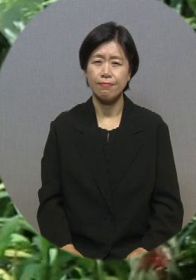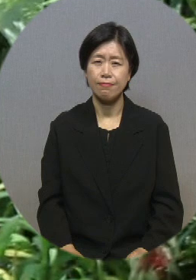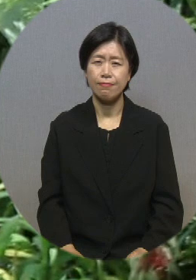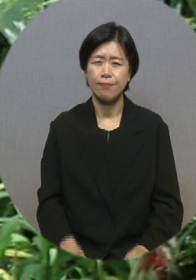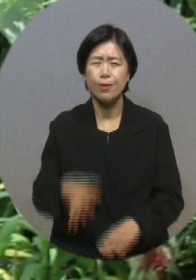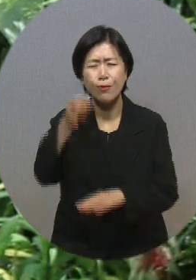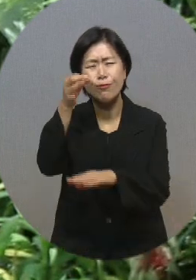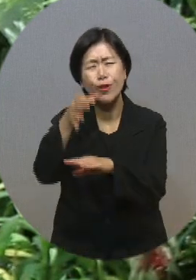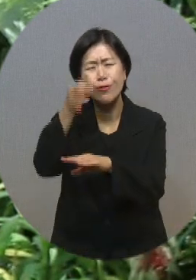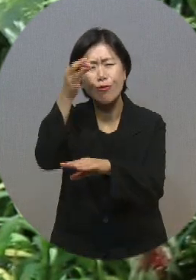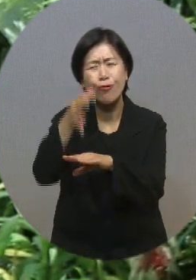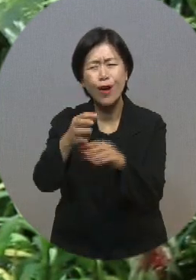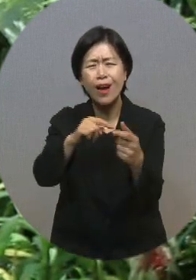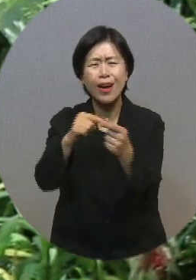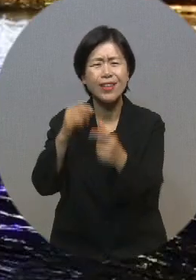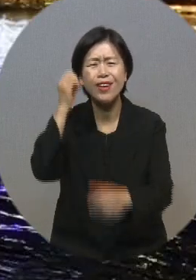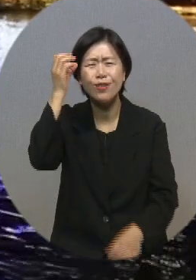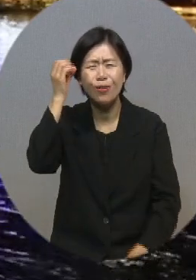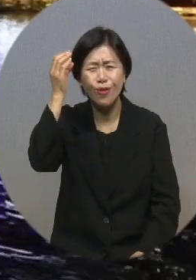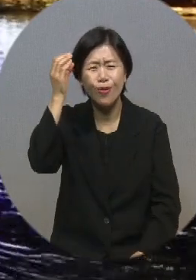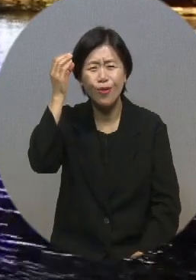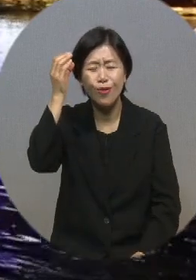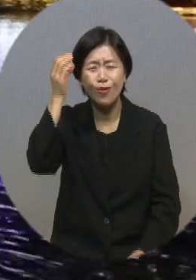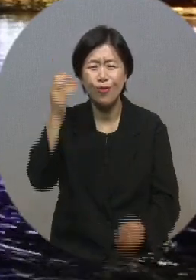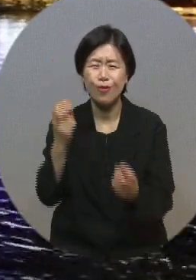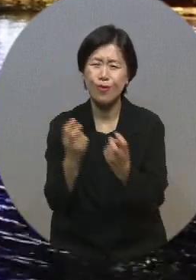아 죄송해요. 제가 가사 조금